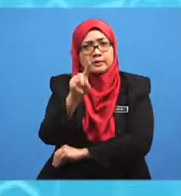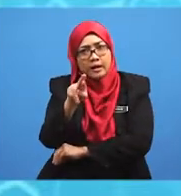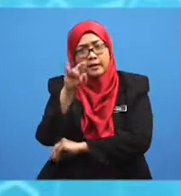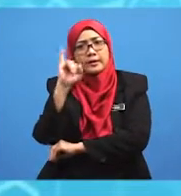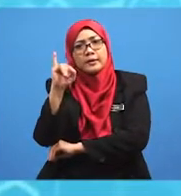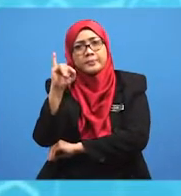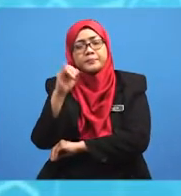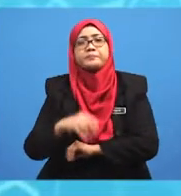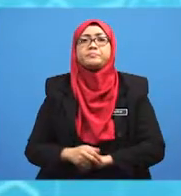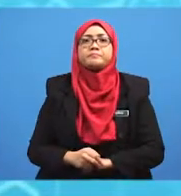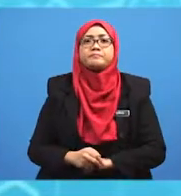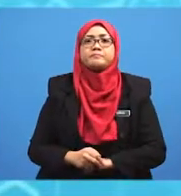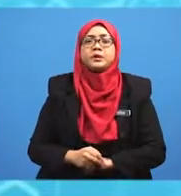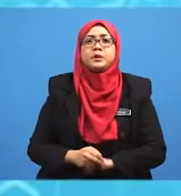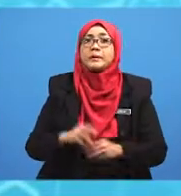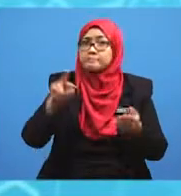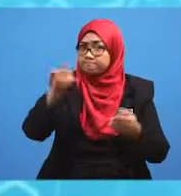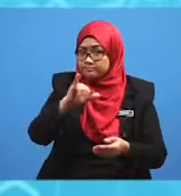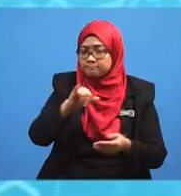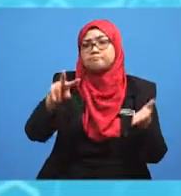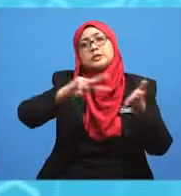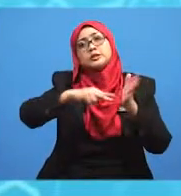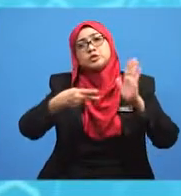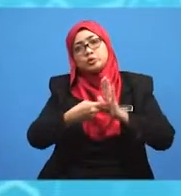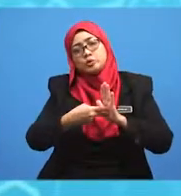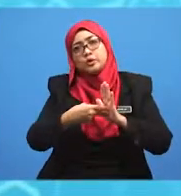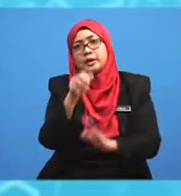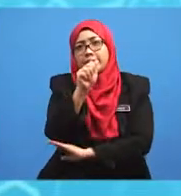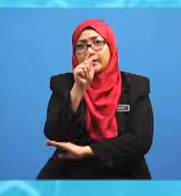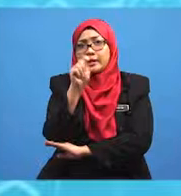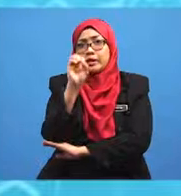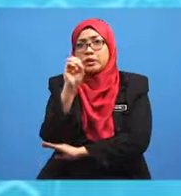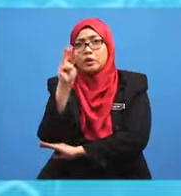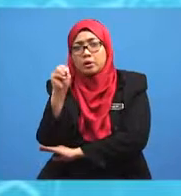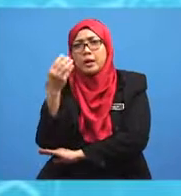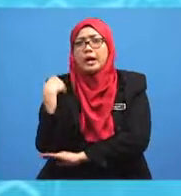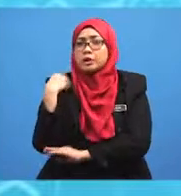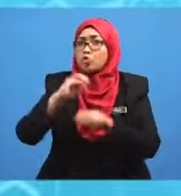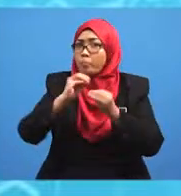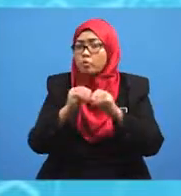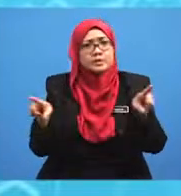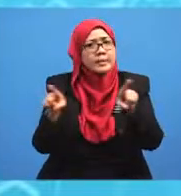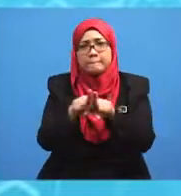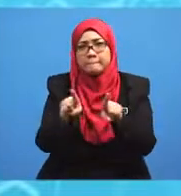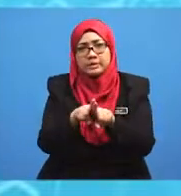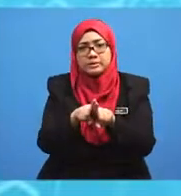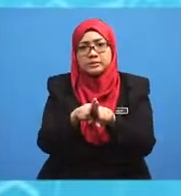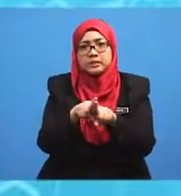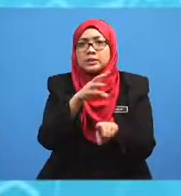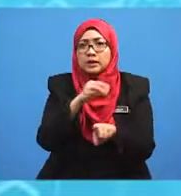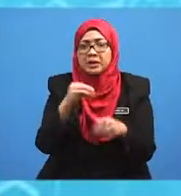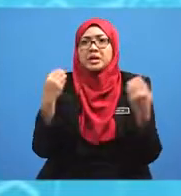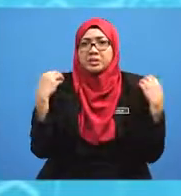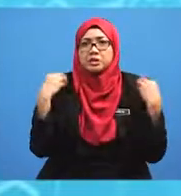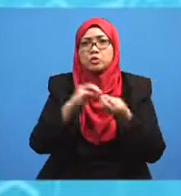adalah atom-atom yang mempunyai nombor proton yang sama tetapi mempunyai nombor nukleon yang